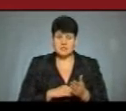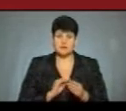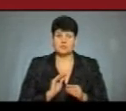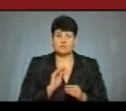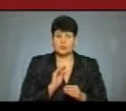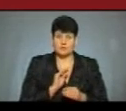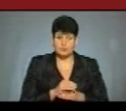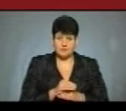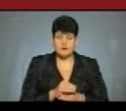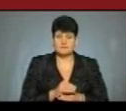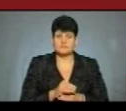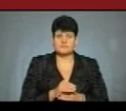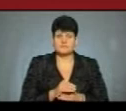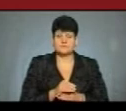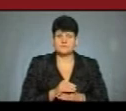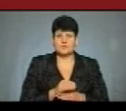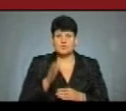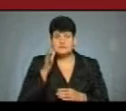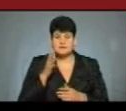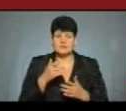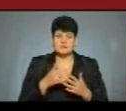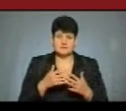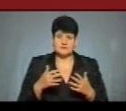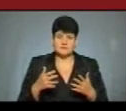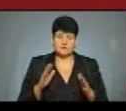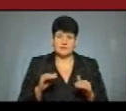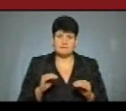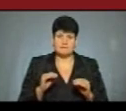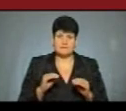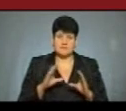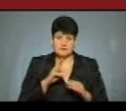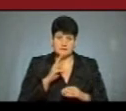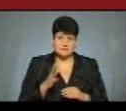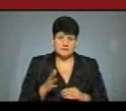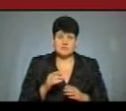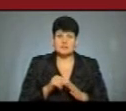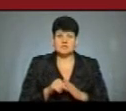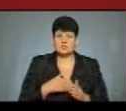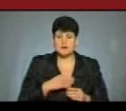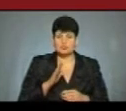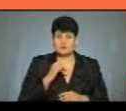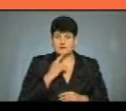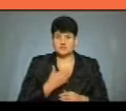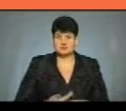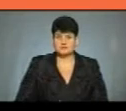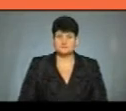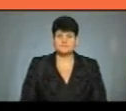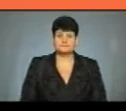освіті і по другій буде підніматися зарплат, значить нам буде важко вижити.